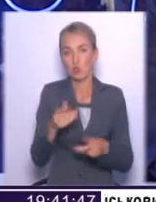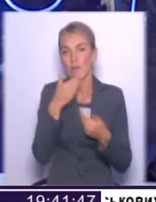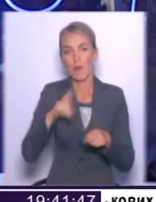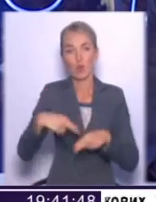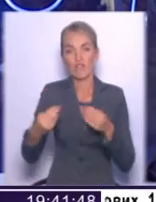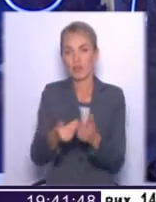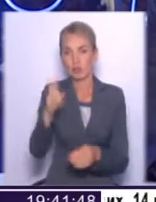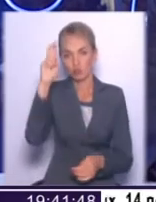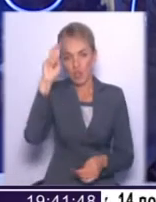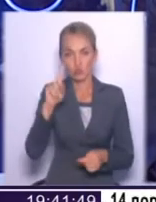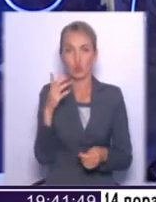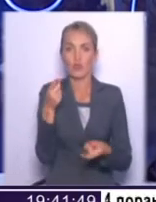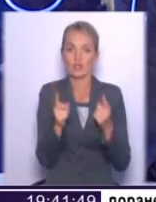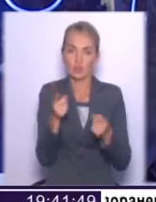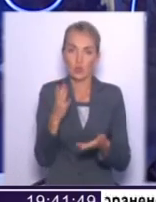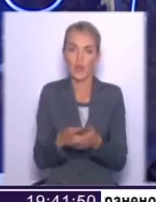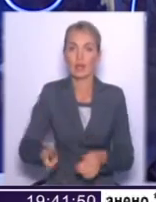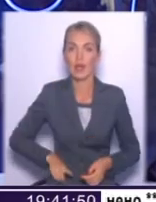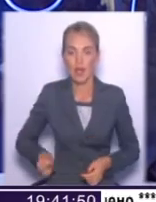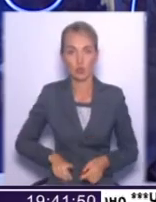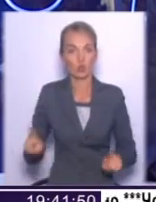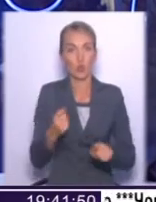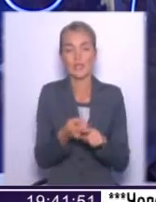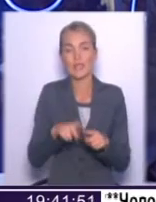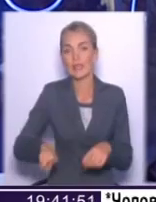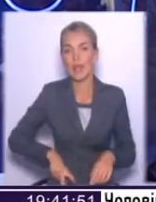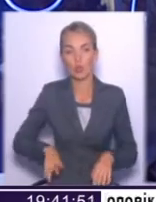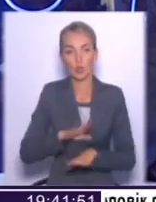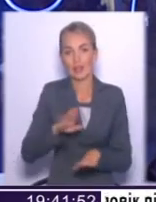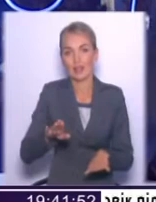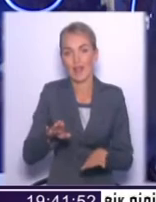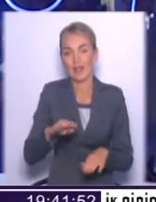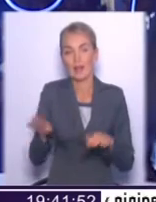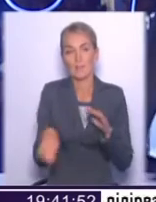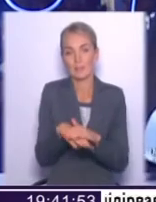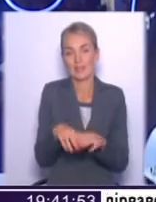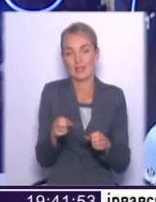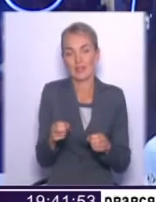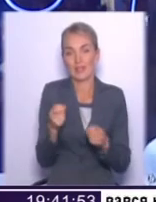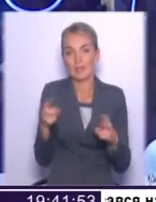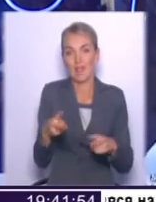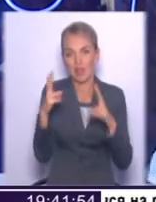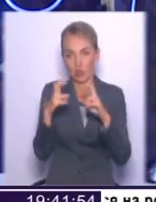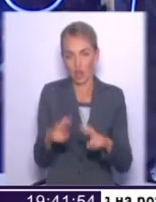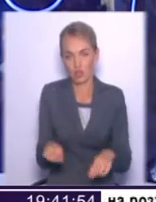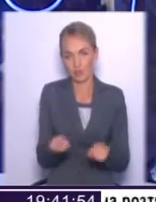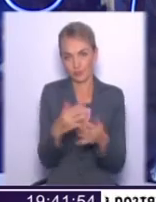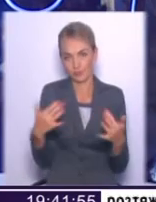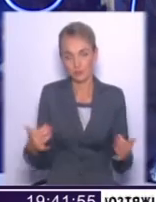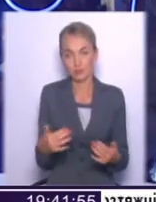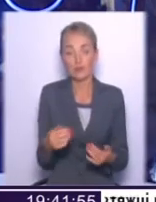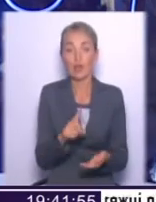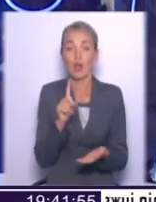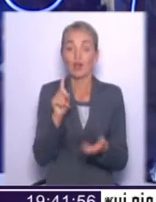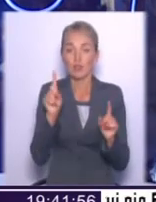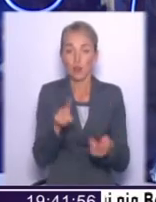у нього є справді директор, що цей директор не під кримінальним провадженням і так далі, і тому подібне. Також він має довести,